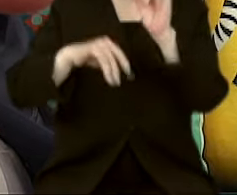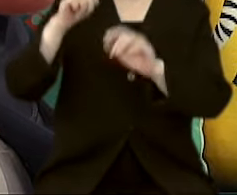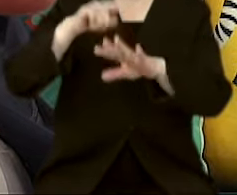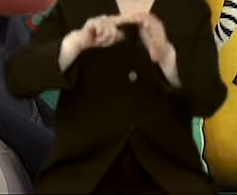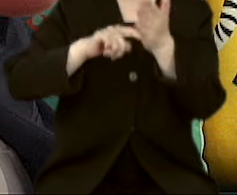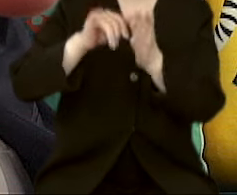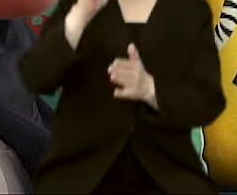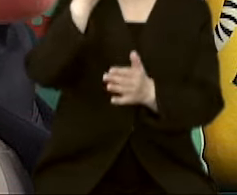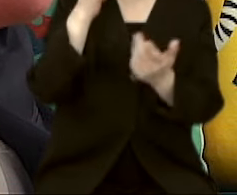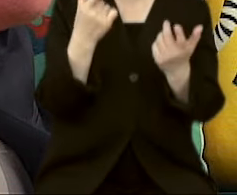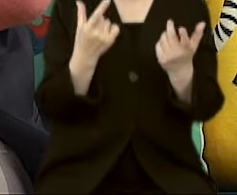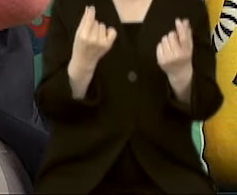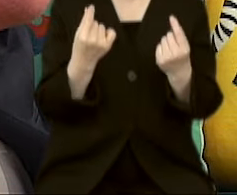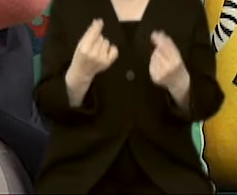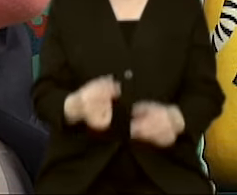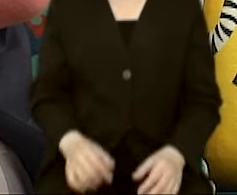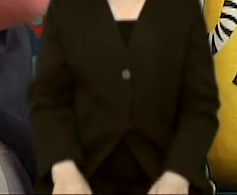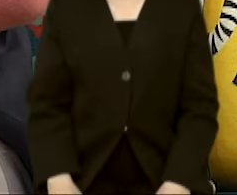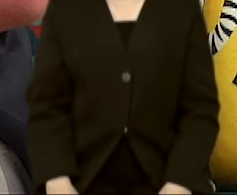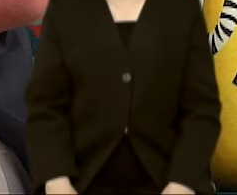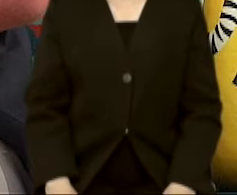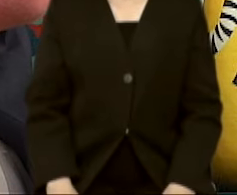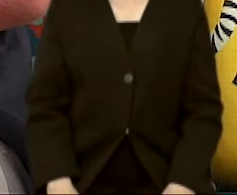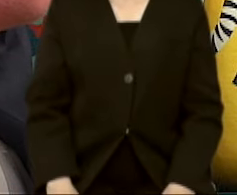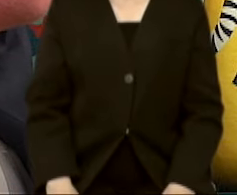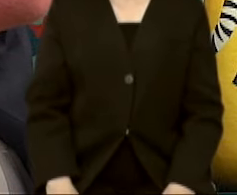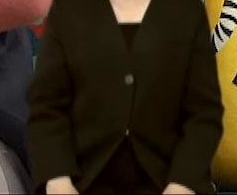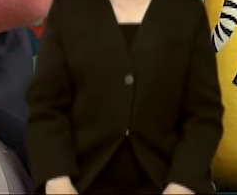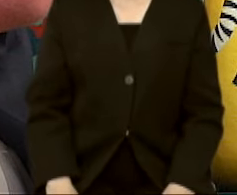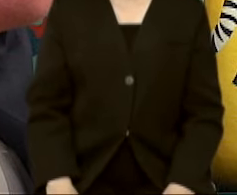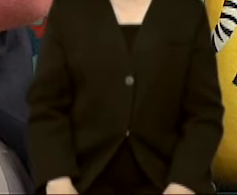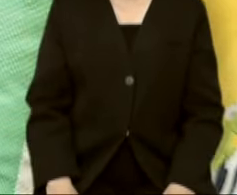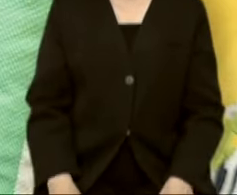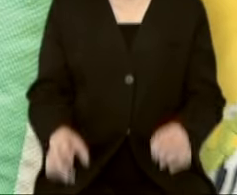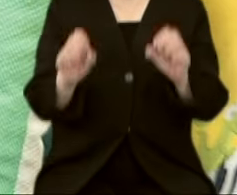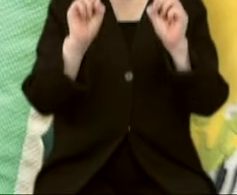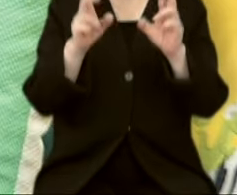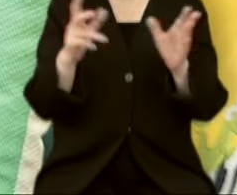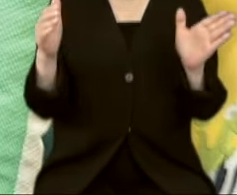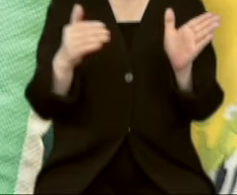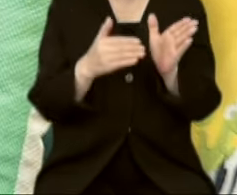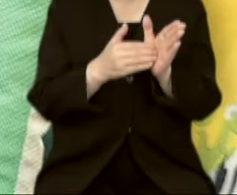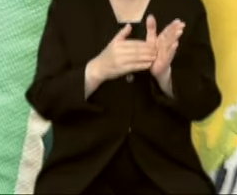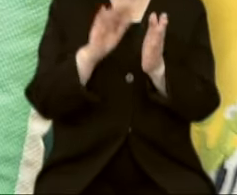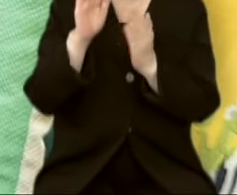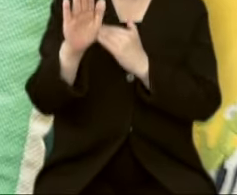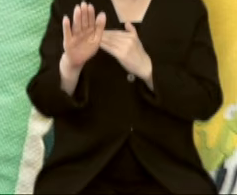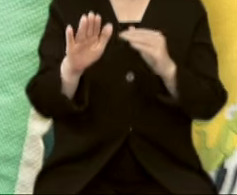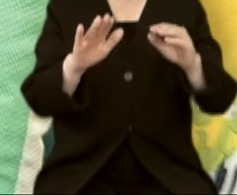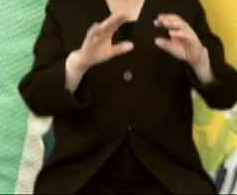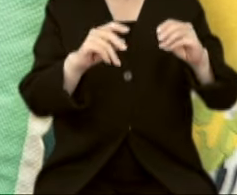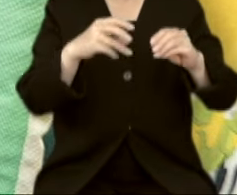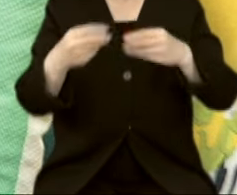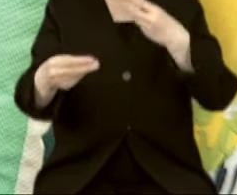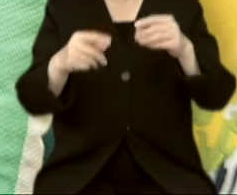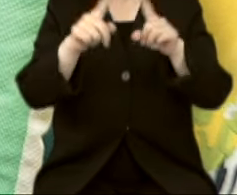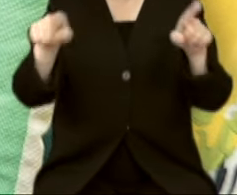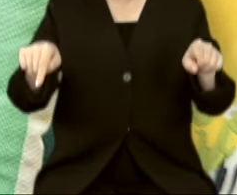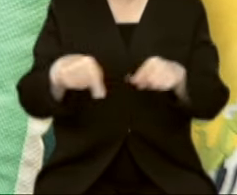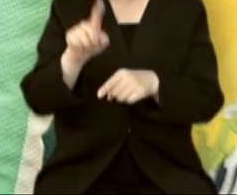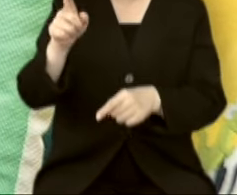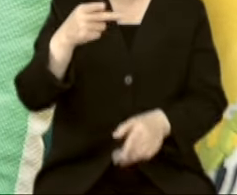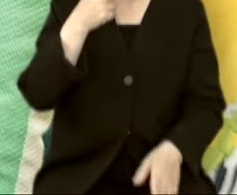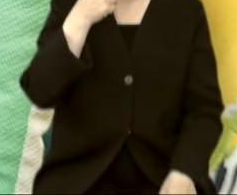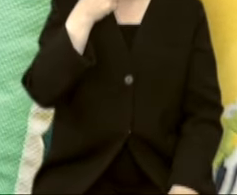그런 마음을 제가 네. 보게 됐어요. 네. 그런데 저희가 전도를 마치고 났는데 보니까 땅에 떨어져 있는 전도지가 하나도